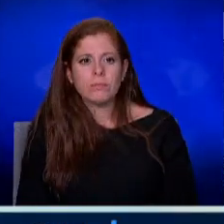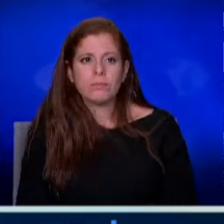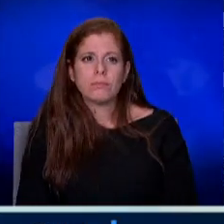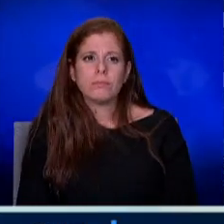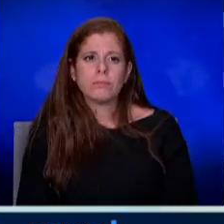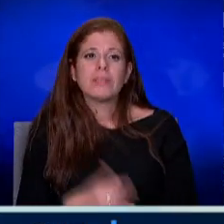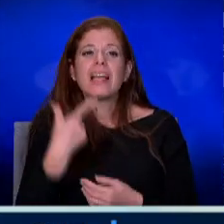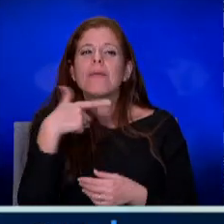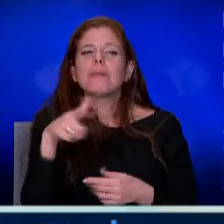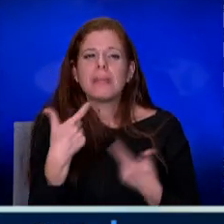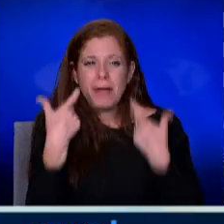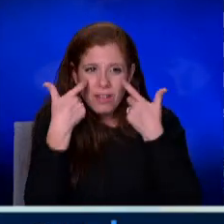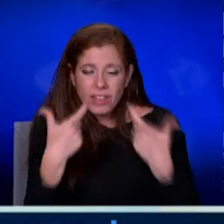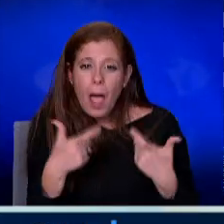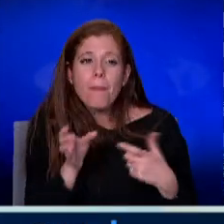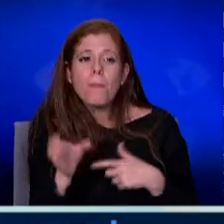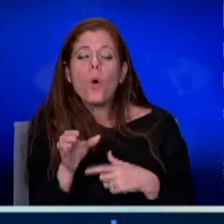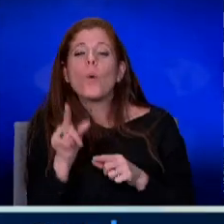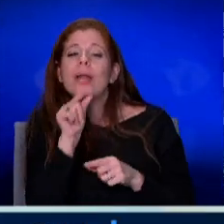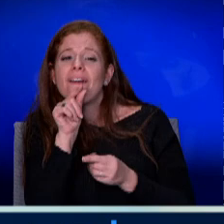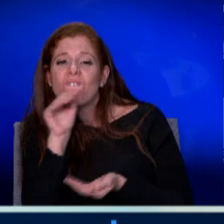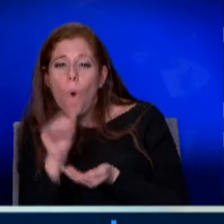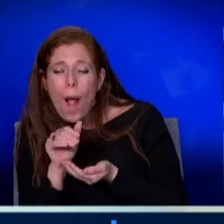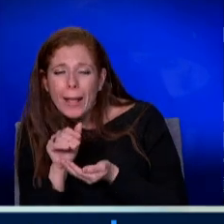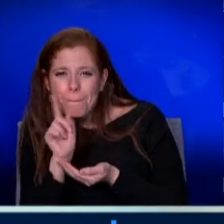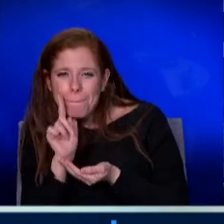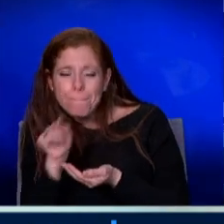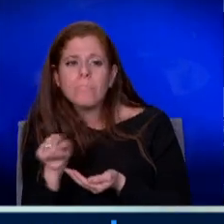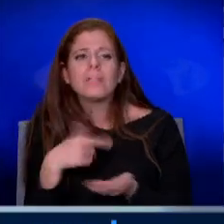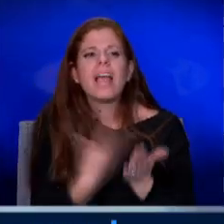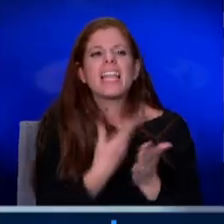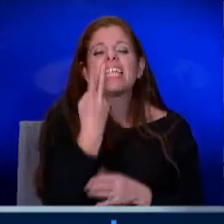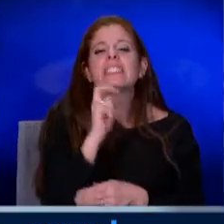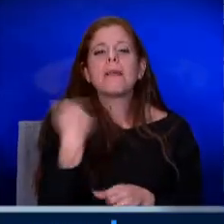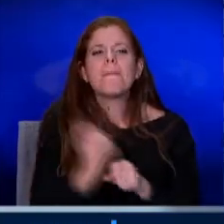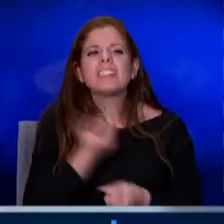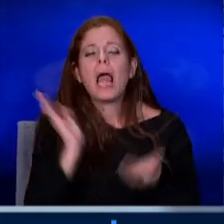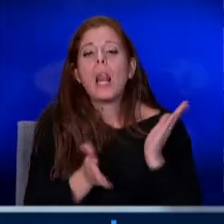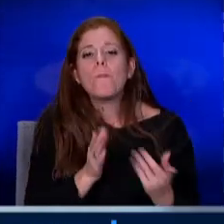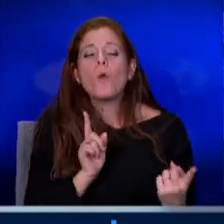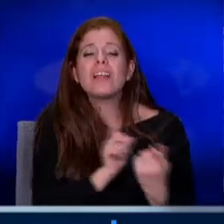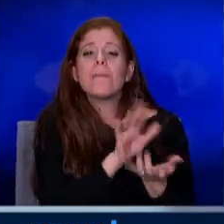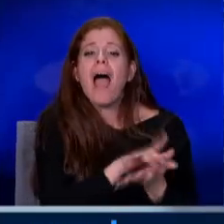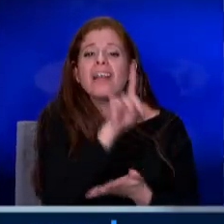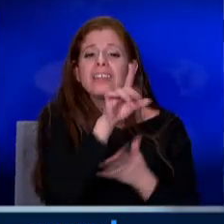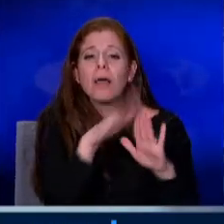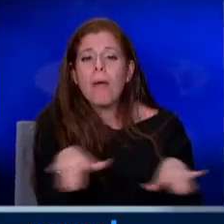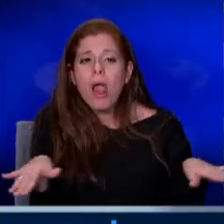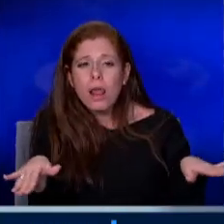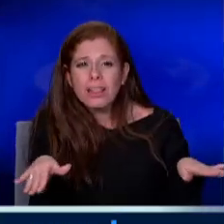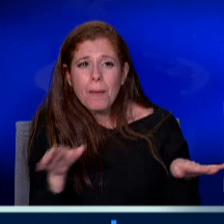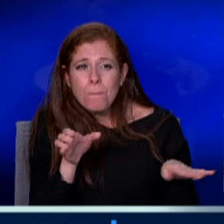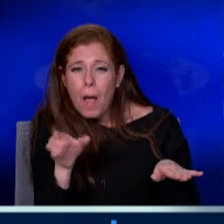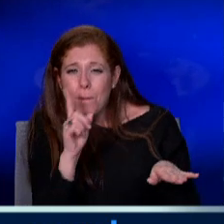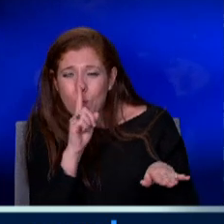מצלמת האבטחה במעון אפרוחים שביישוב חבר בחבל תענך תיעדה 20 מעשי אלימות כלפי 11 מילדי הפעוטון, כולם